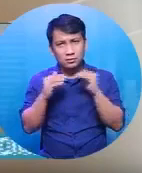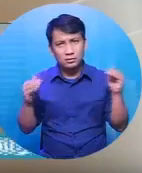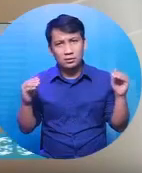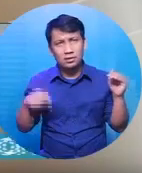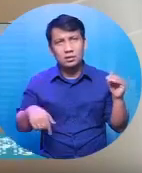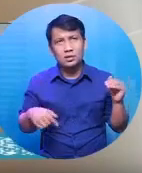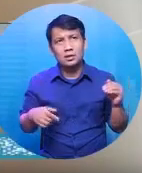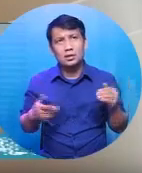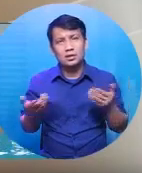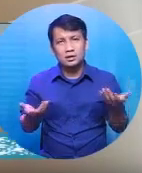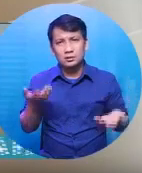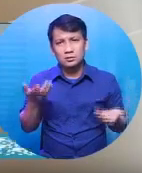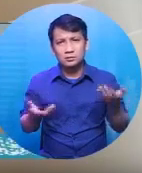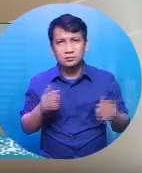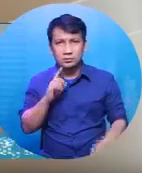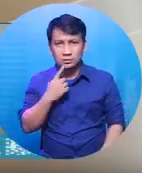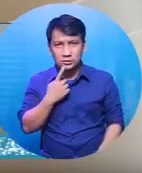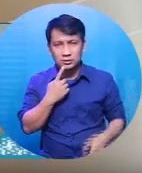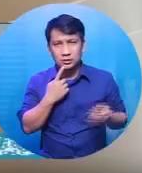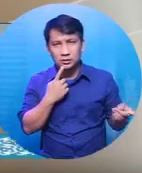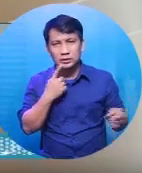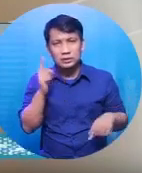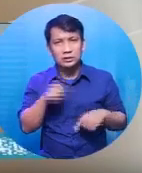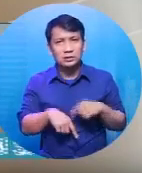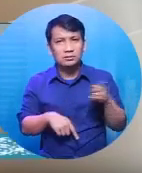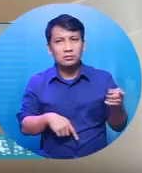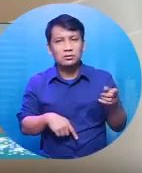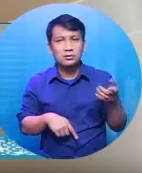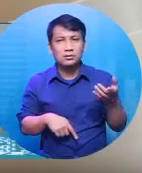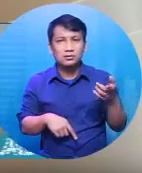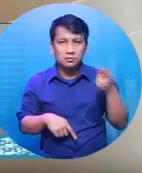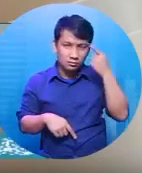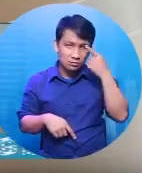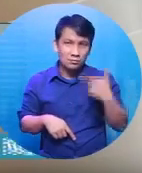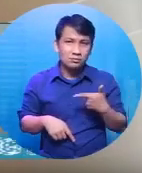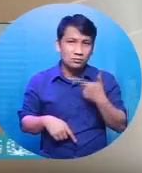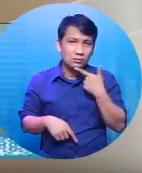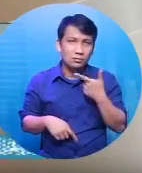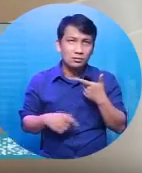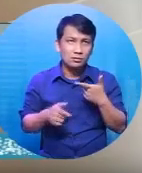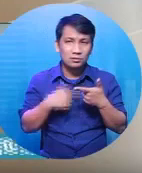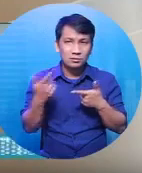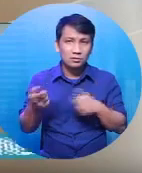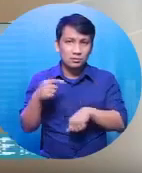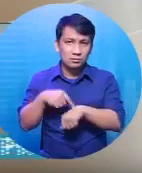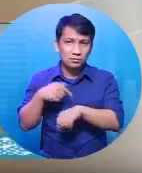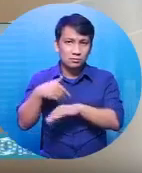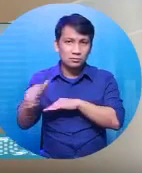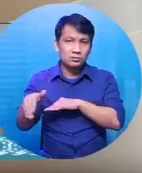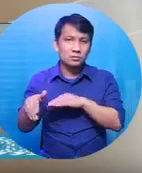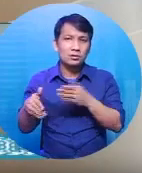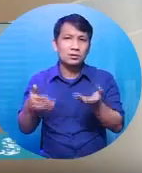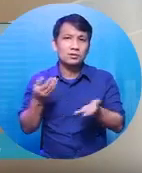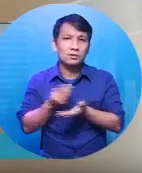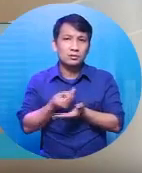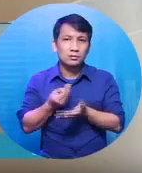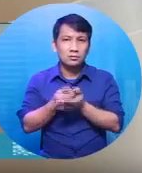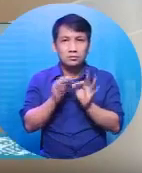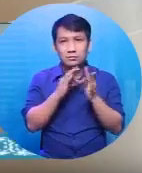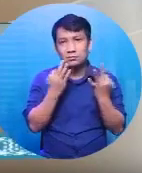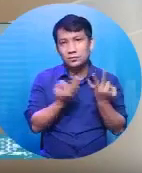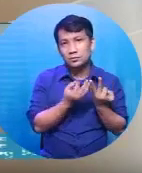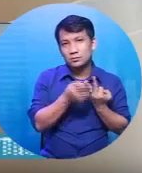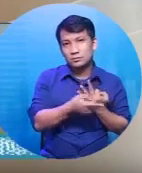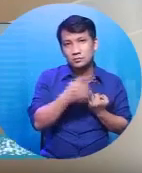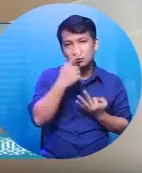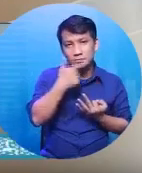ako dito. Ang pinagseselosan kasi pala ni nanay, eh dahil meron ka pang time na padalhan ng pera yung mga kamag-anak daw